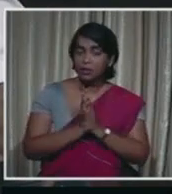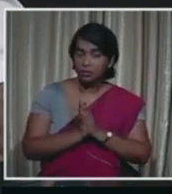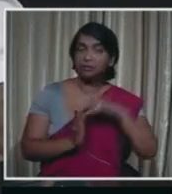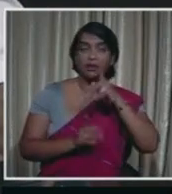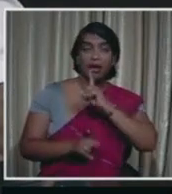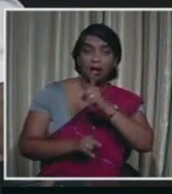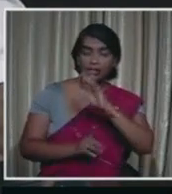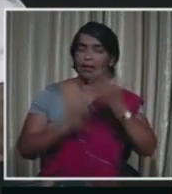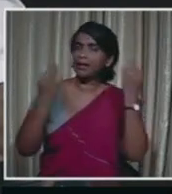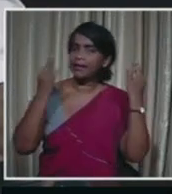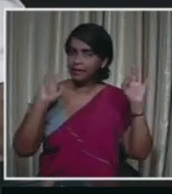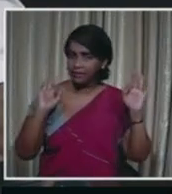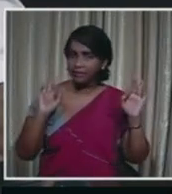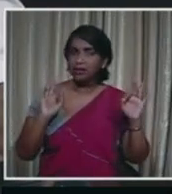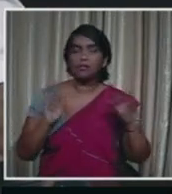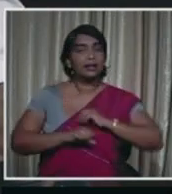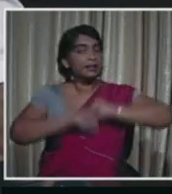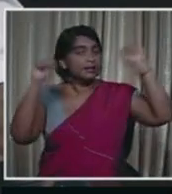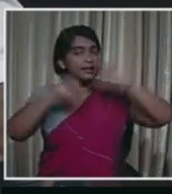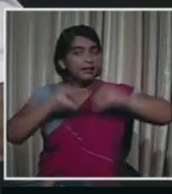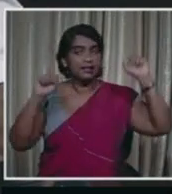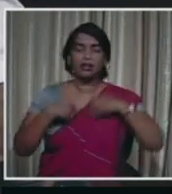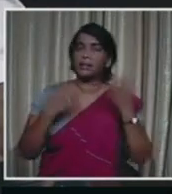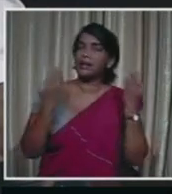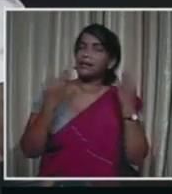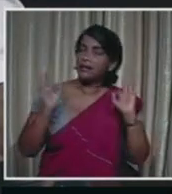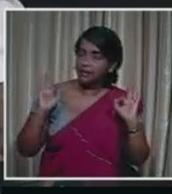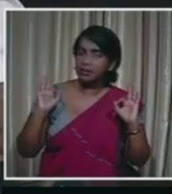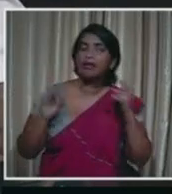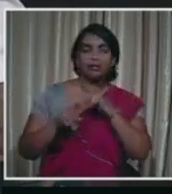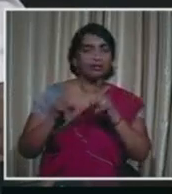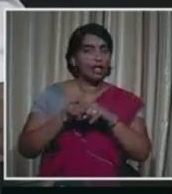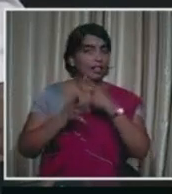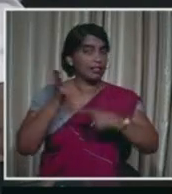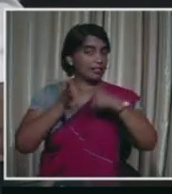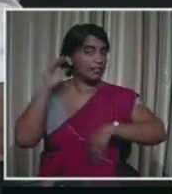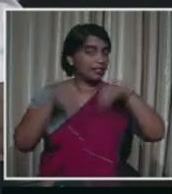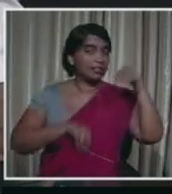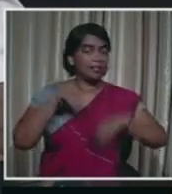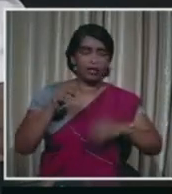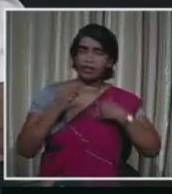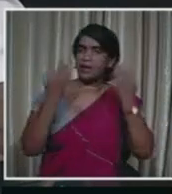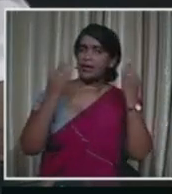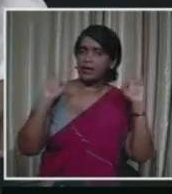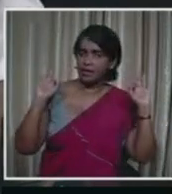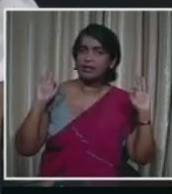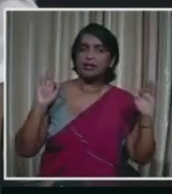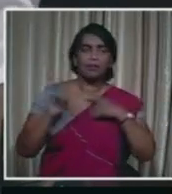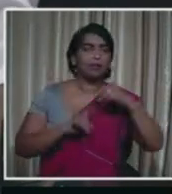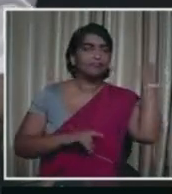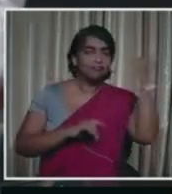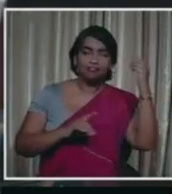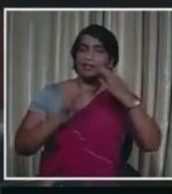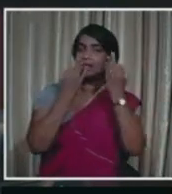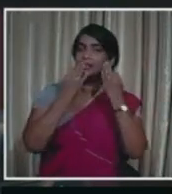කිරීමේ නිදහස උද්ඝෝෂණ කිරීමේ නිදහස දේශපාලනය කිරීමේ නිදහස කතා කිරීමේ